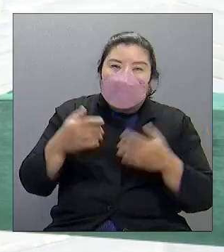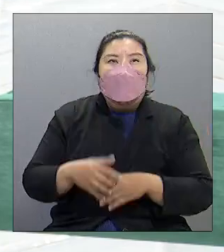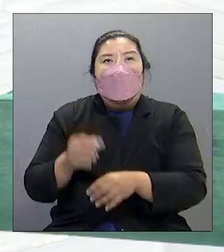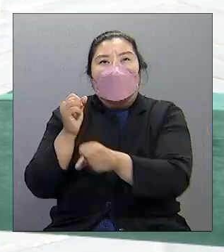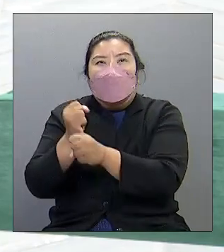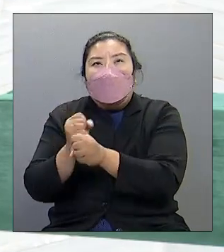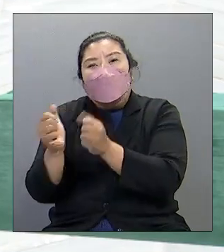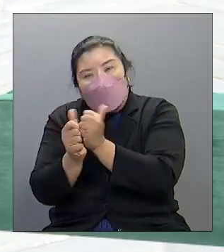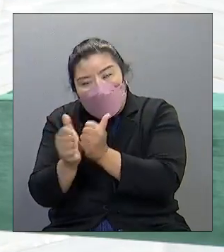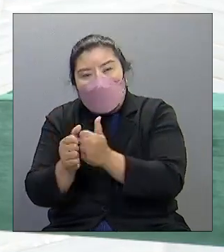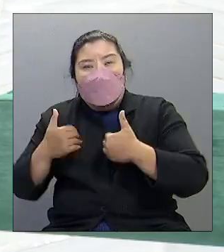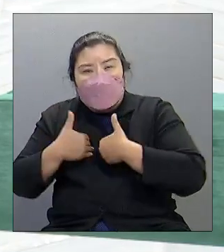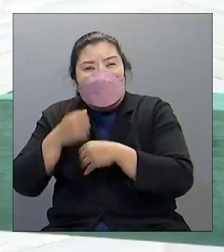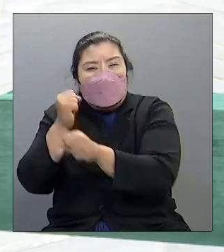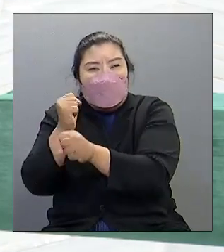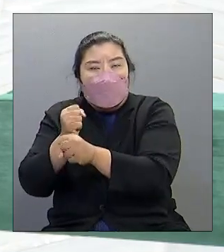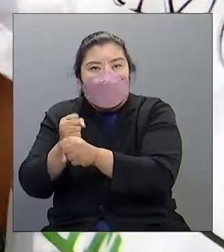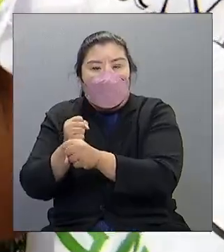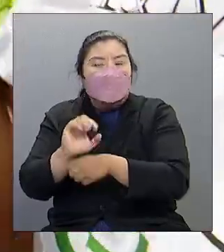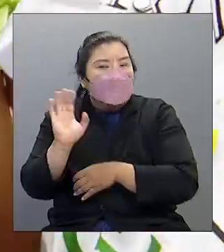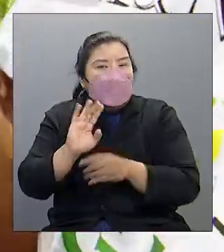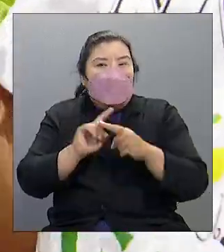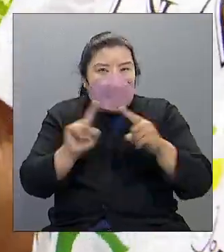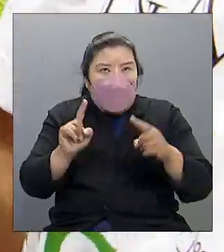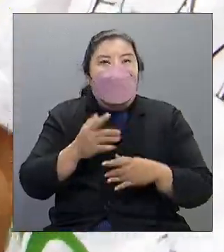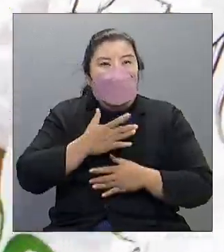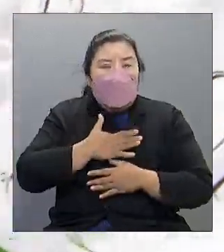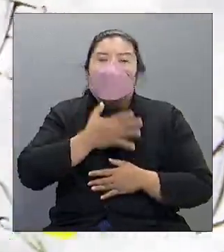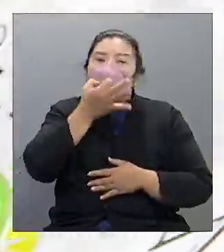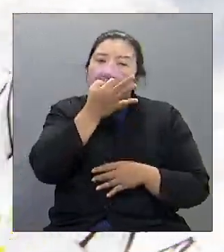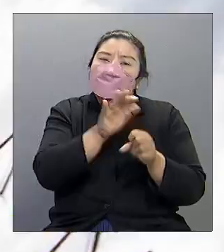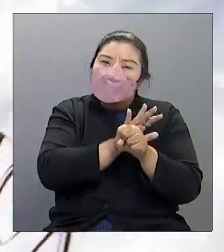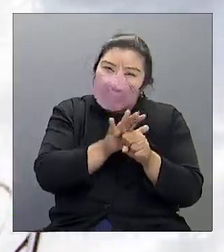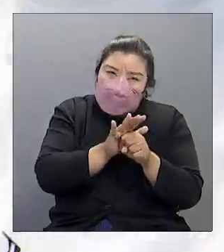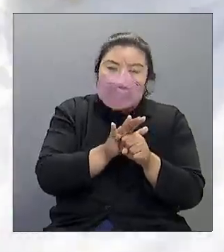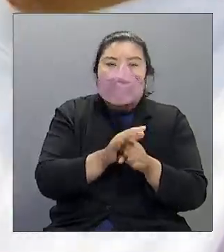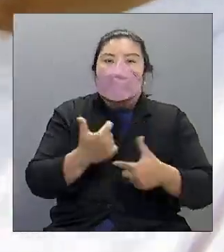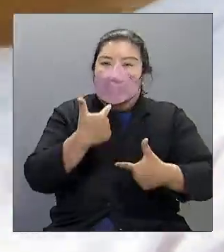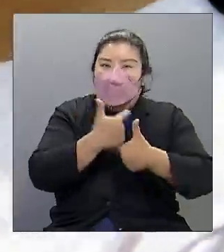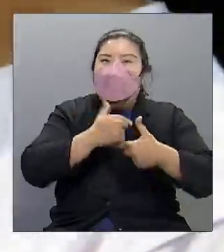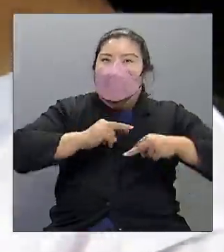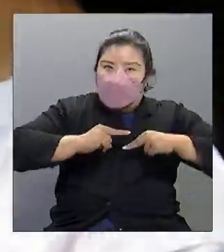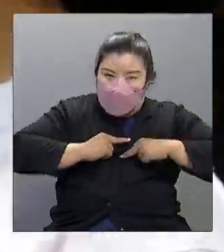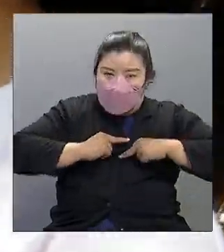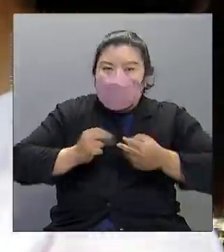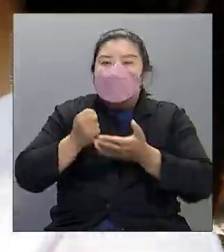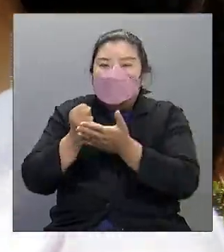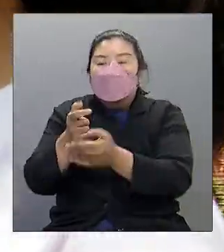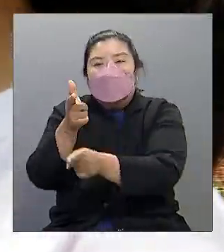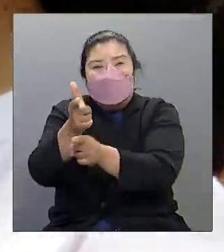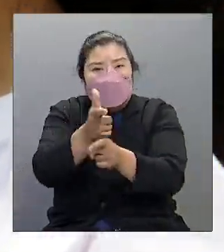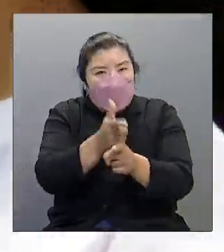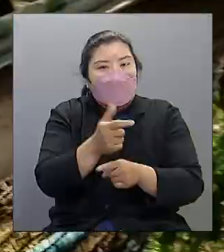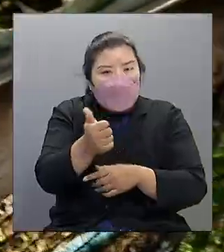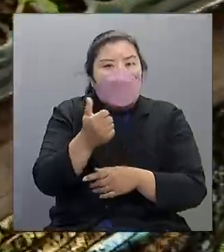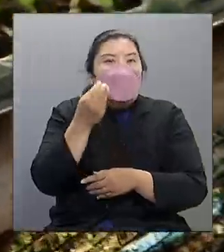ัทมงานการที่เราพอมีอาชีพเหล trilogy สรางอาชีพให้กับคนอื่นๆได้อย่ตอนนี้เพื่